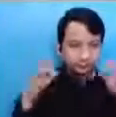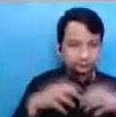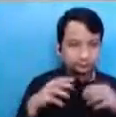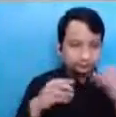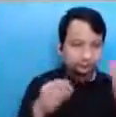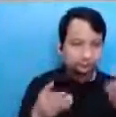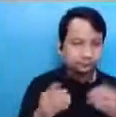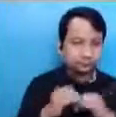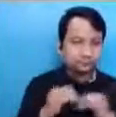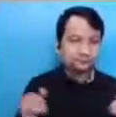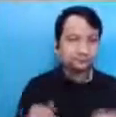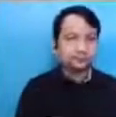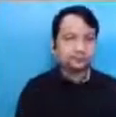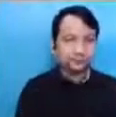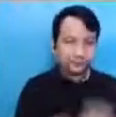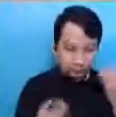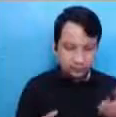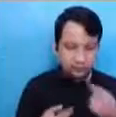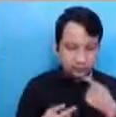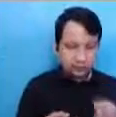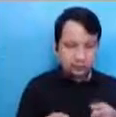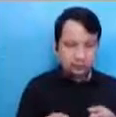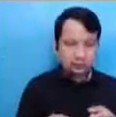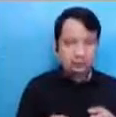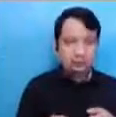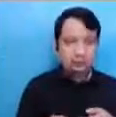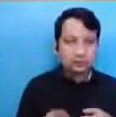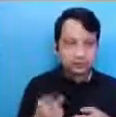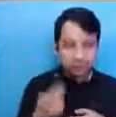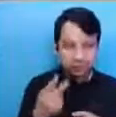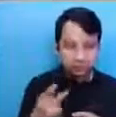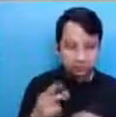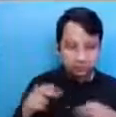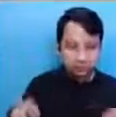din pong naiulat tayo mga pagkapatid ng mobile